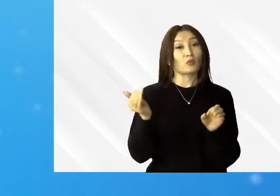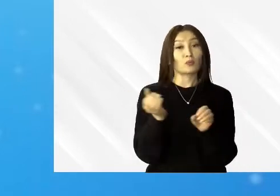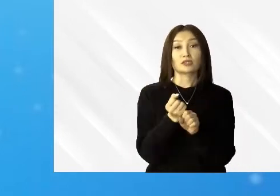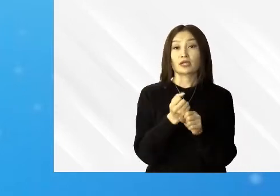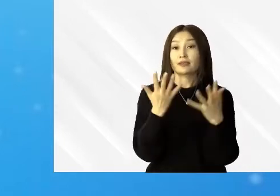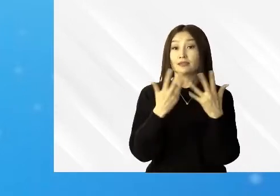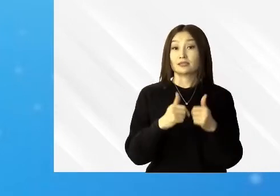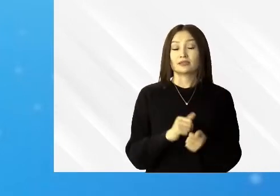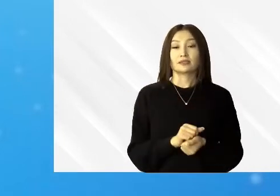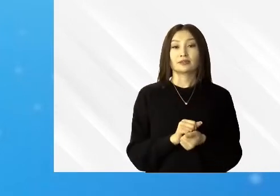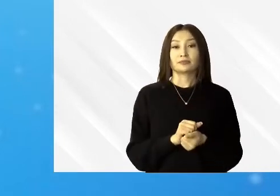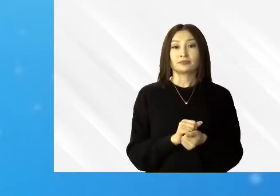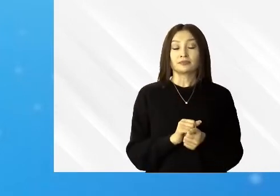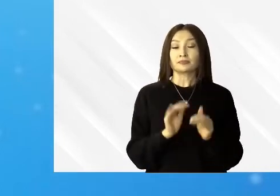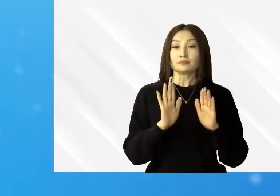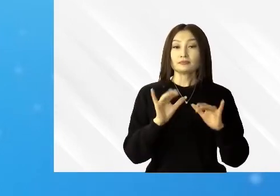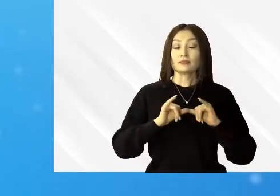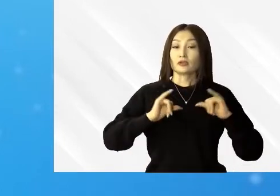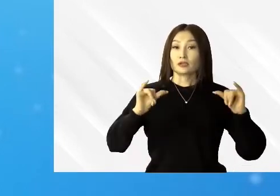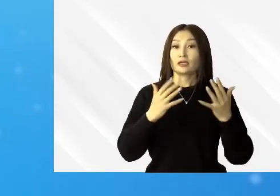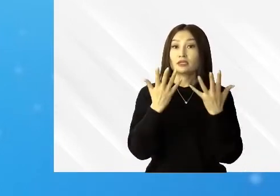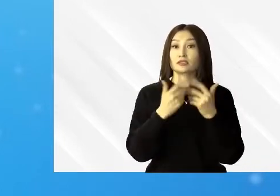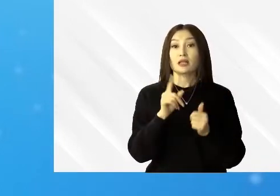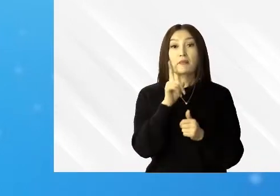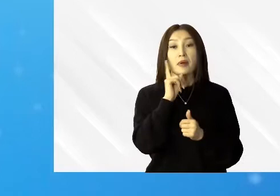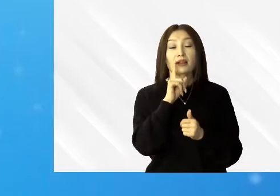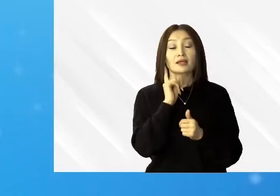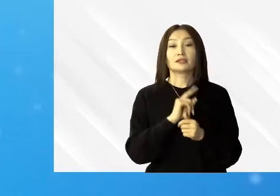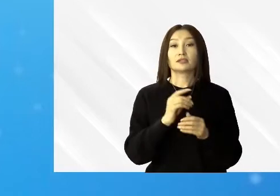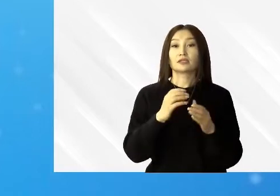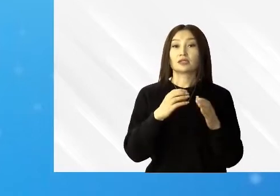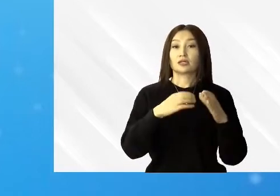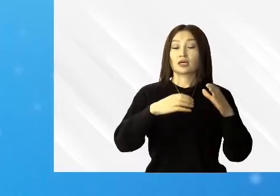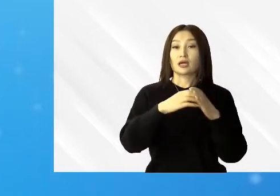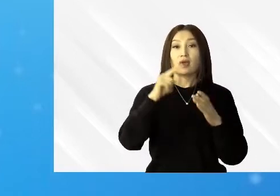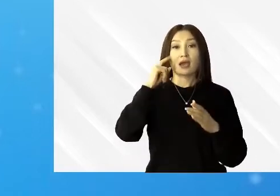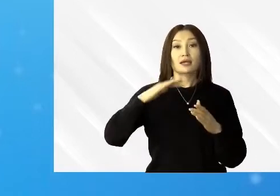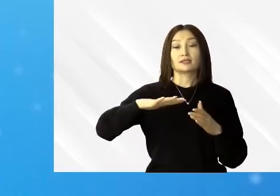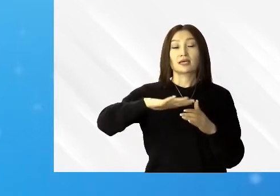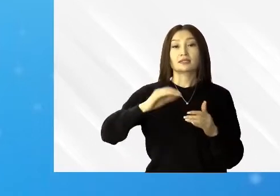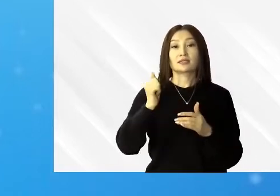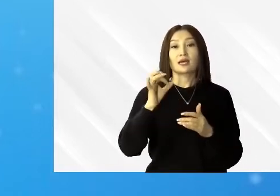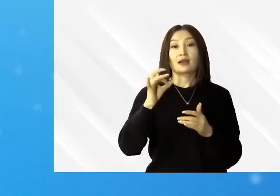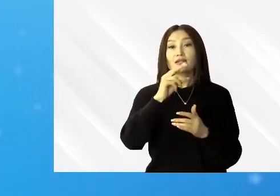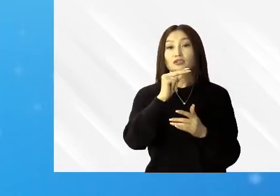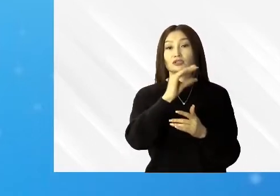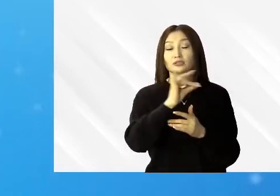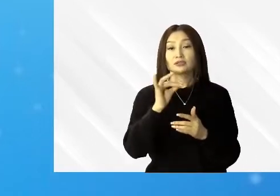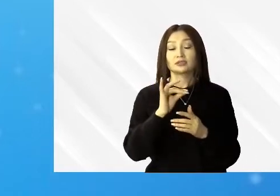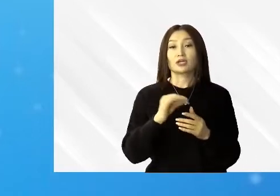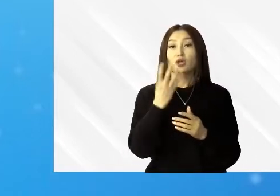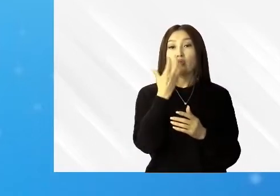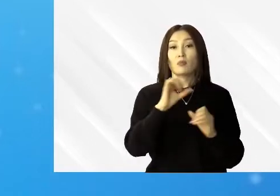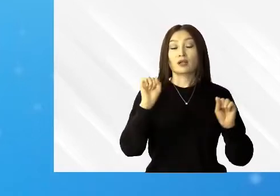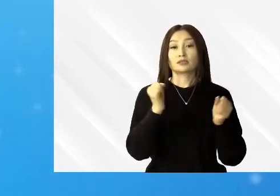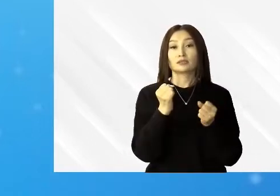уменьшению численности. Так, увеличение числа молодых особей в популяции азиатской саранчи вследствие теплой зимы ведет